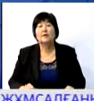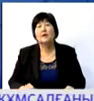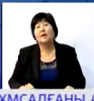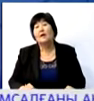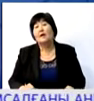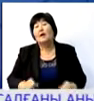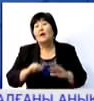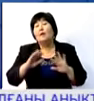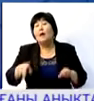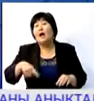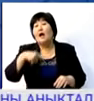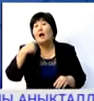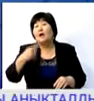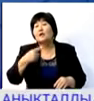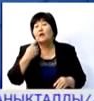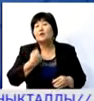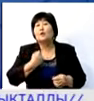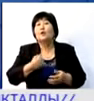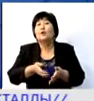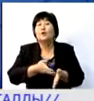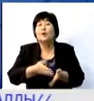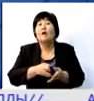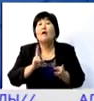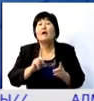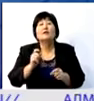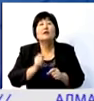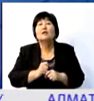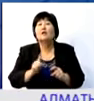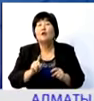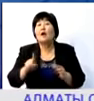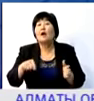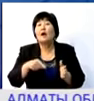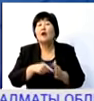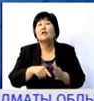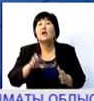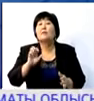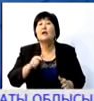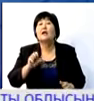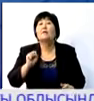Балада тұтығып сөйлеу қайдан болады? Оның алдын алу үшін не істеу керек? Қаламыздағы